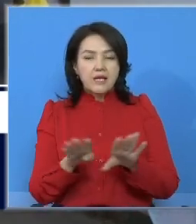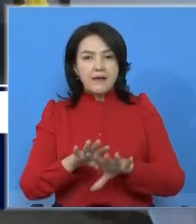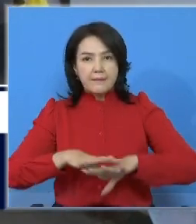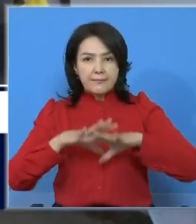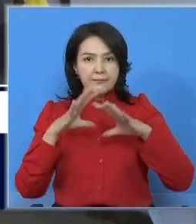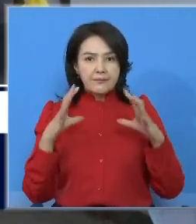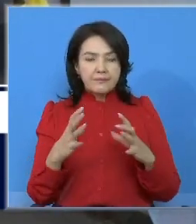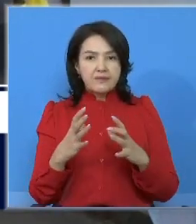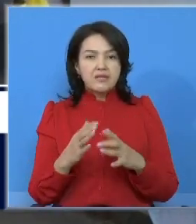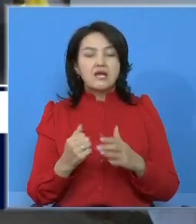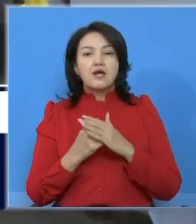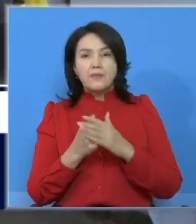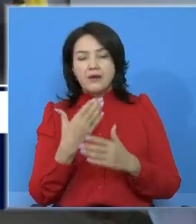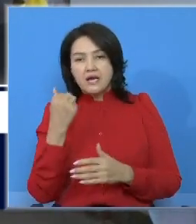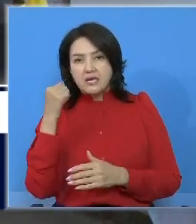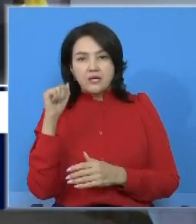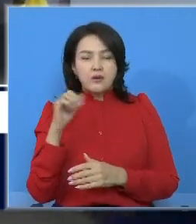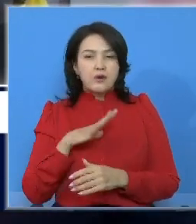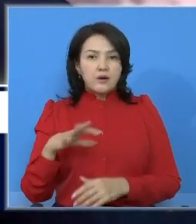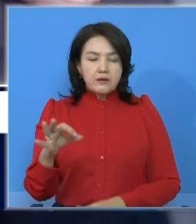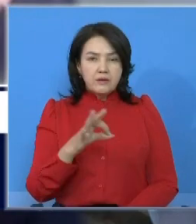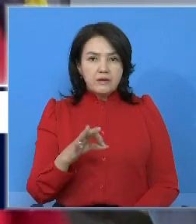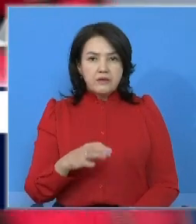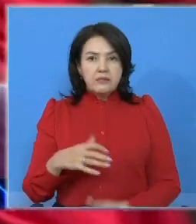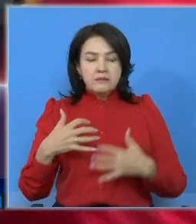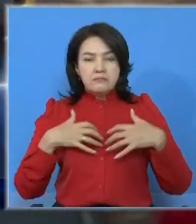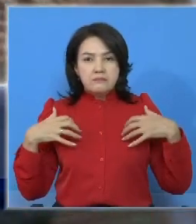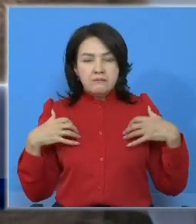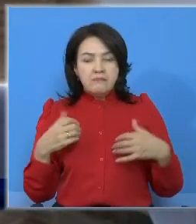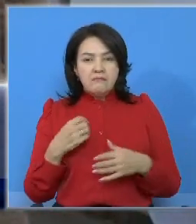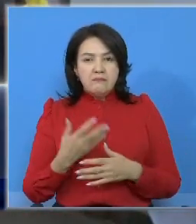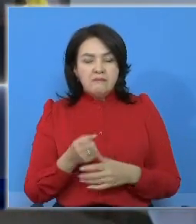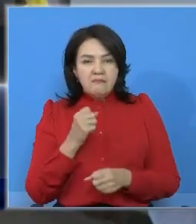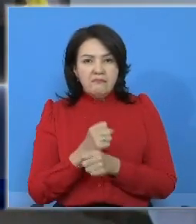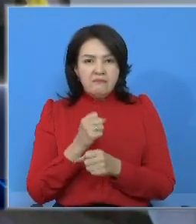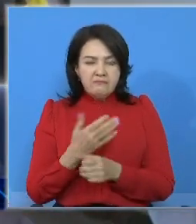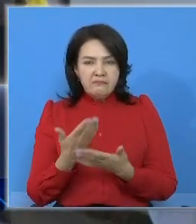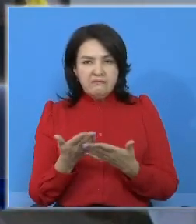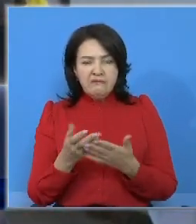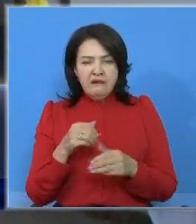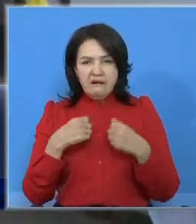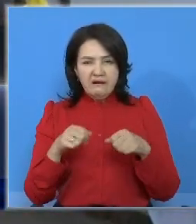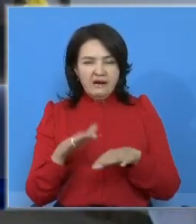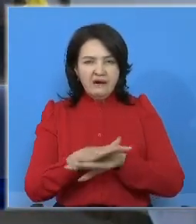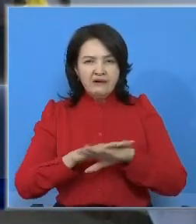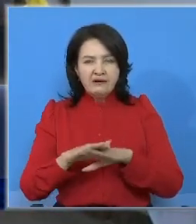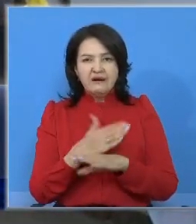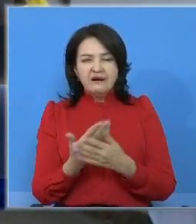большие достижения достигнуты в области животноводства и переработки. Сегодня на ярмарке